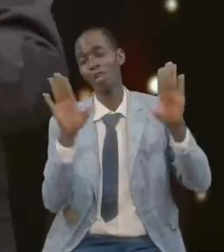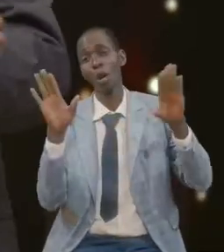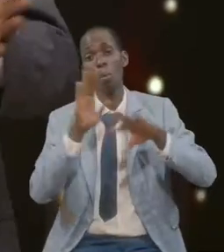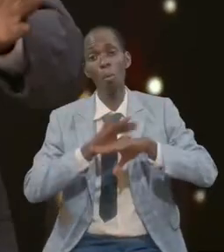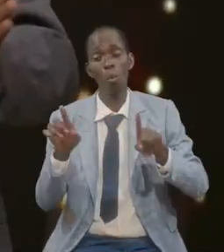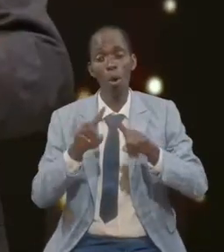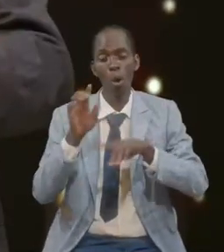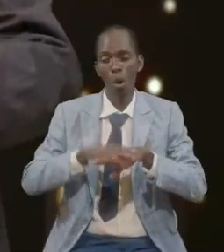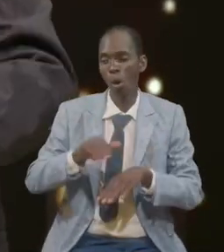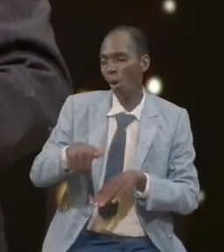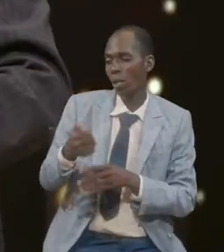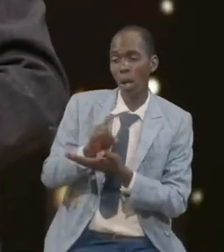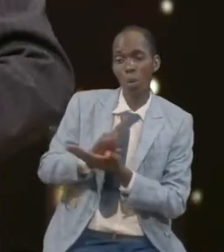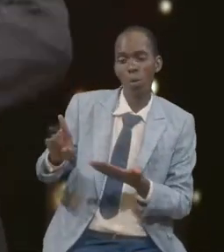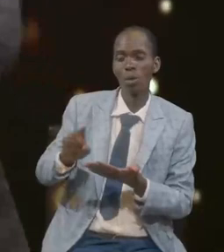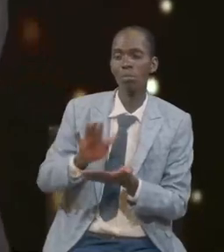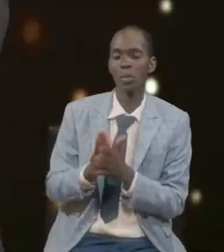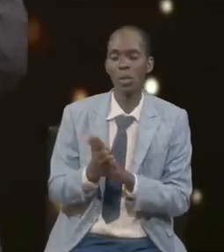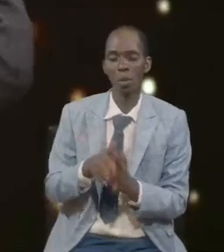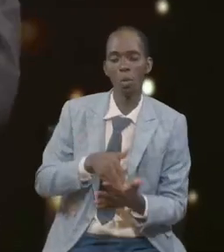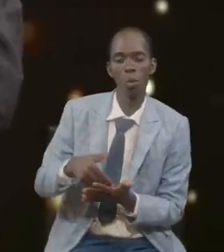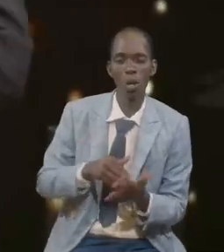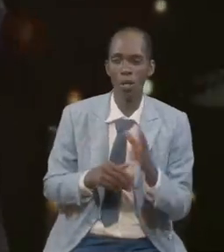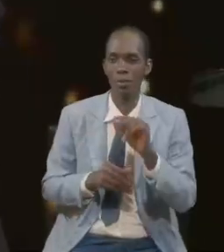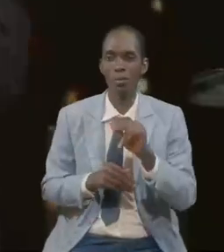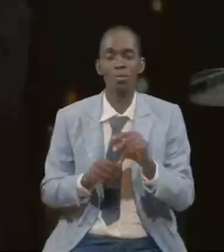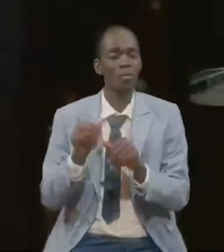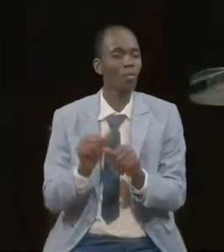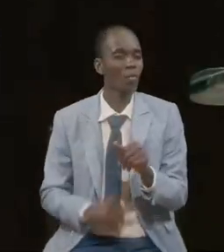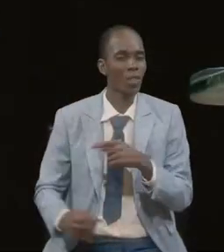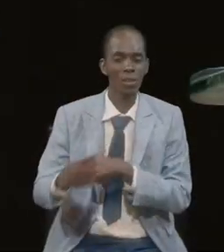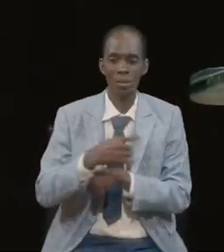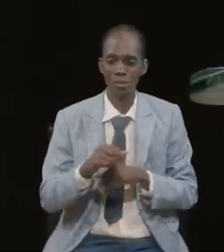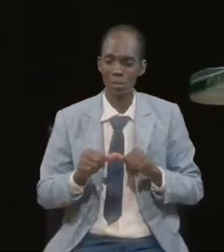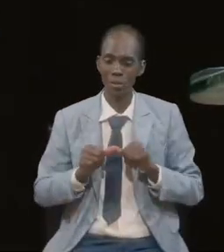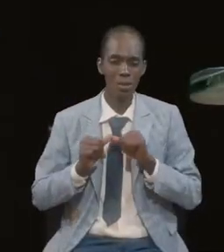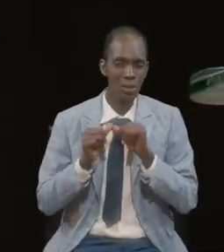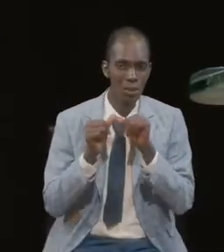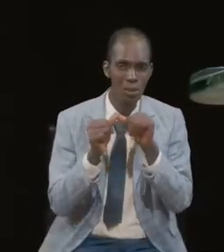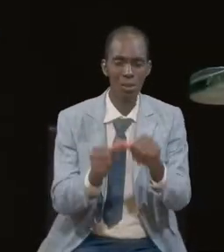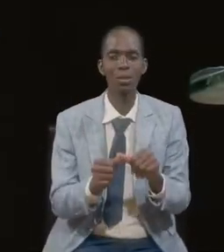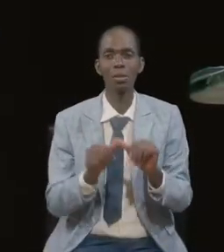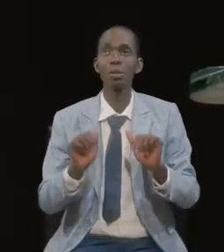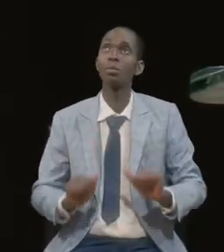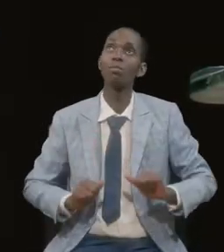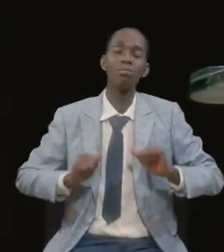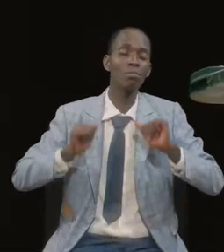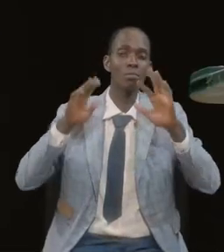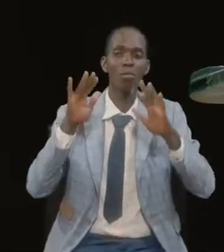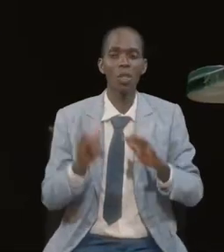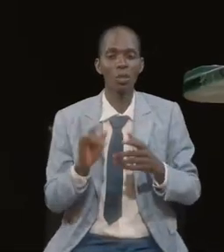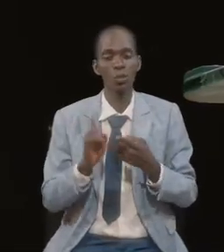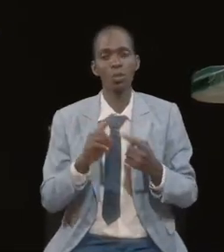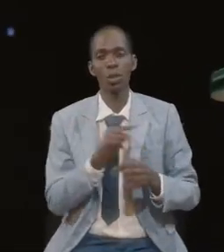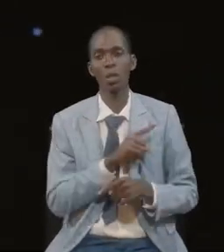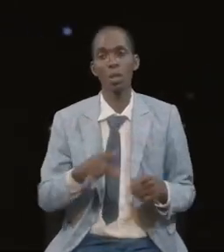le soleil, l'ensoleillement, l'autre jour, c'est la faiblesse. Non, chaque jour, ils vivent